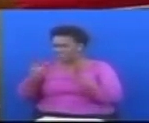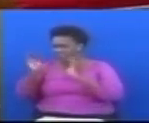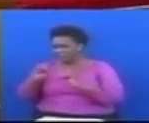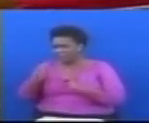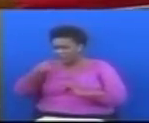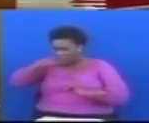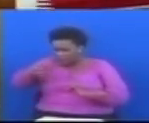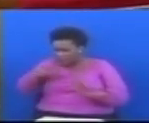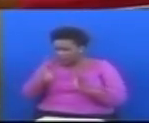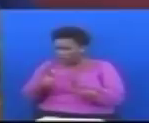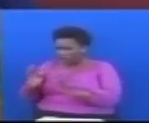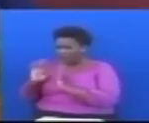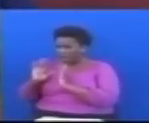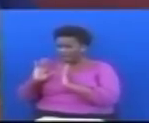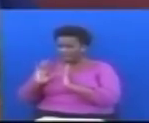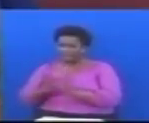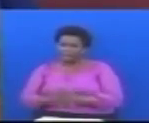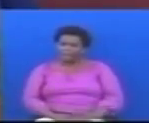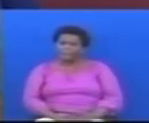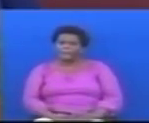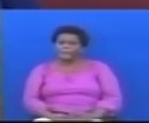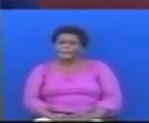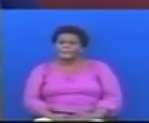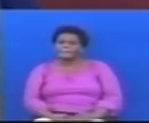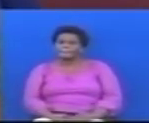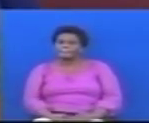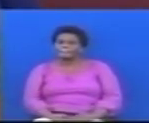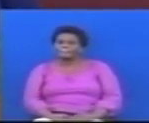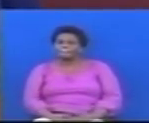tumelipangilia. Asante sana mheshimiwa.